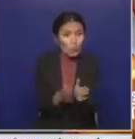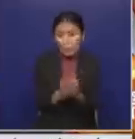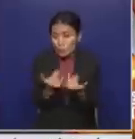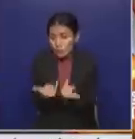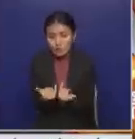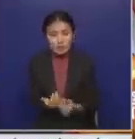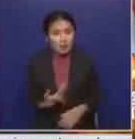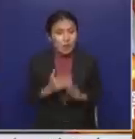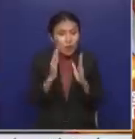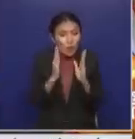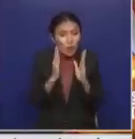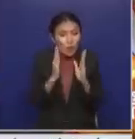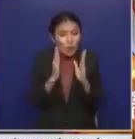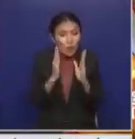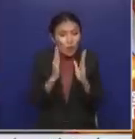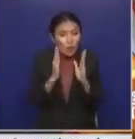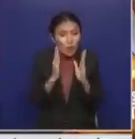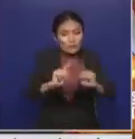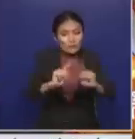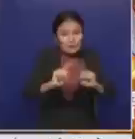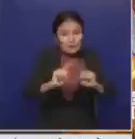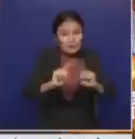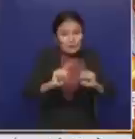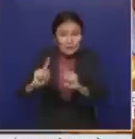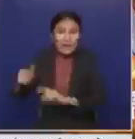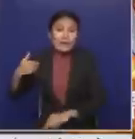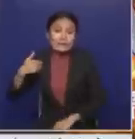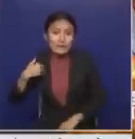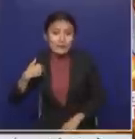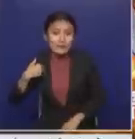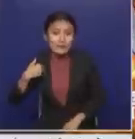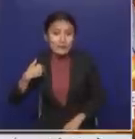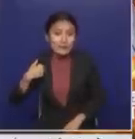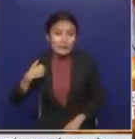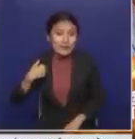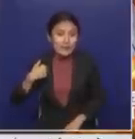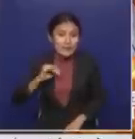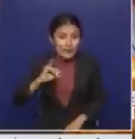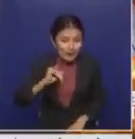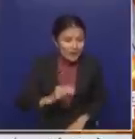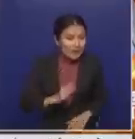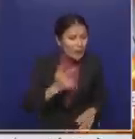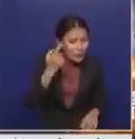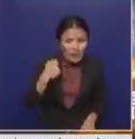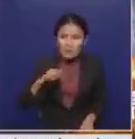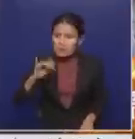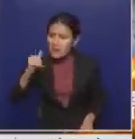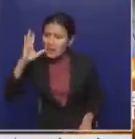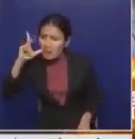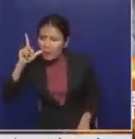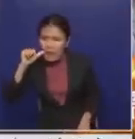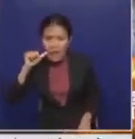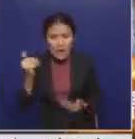ต่างอยู่รอบตัวหลายคนอยู่ใกล้ตัวเราเป็นไปหมดครับท่านประธานหลายคนเป็นพ่อแม่ลูก